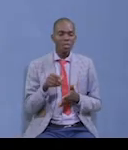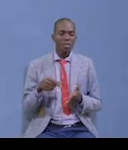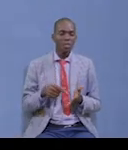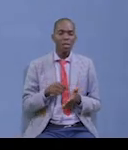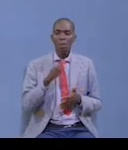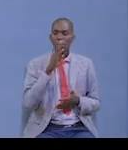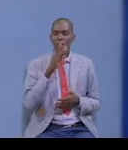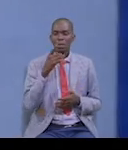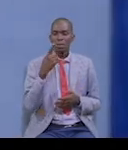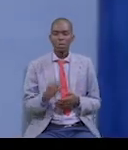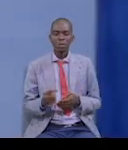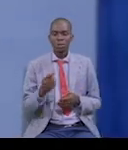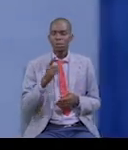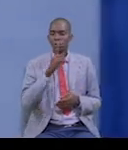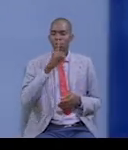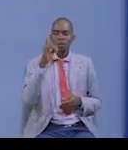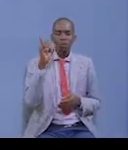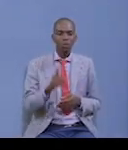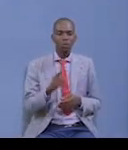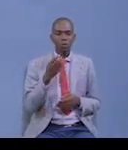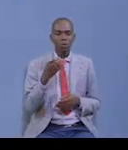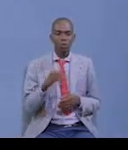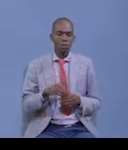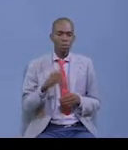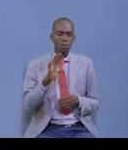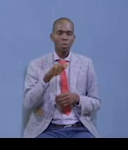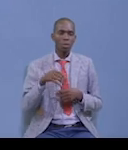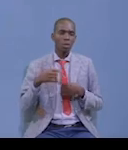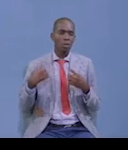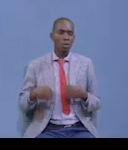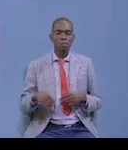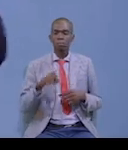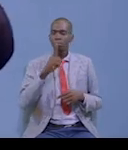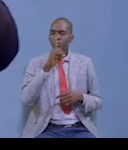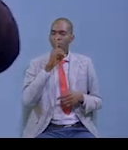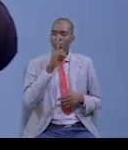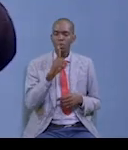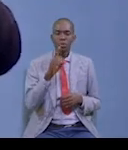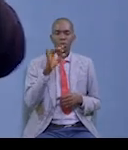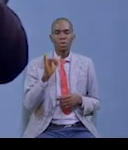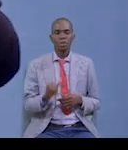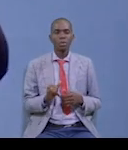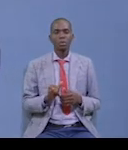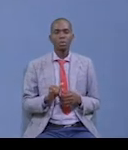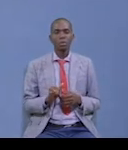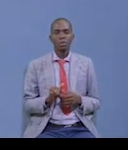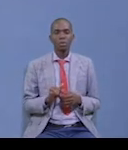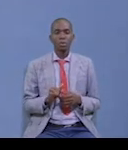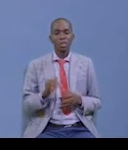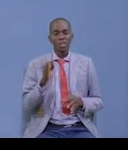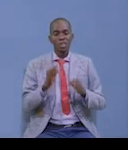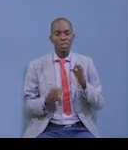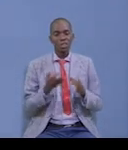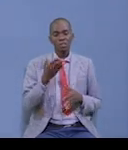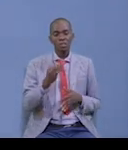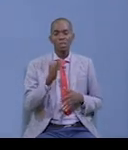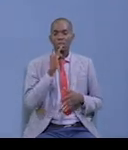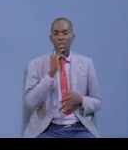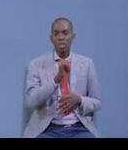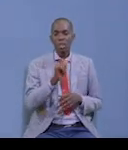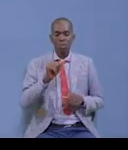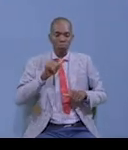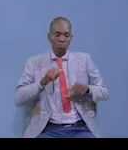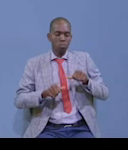certainty of your life. ఇది మీ జీవితానికి నిశ్చయత అయి ఉండాలి. Truly. నిజముగా. If there is a doubt in your own heart,